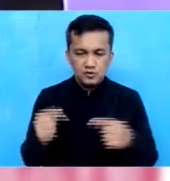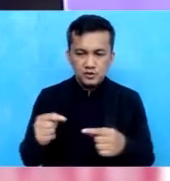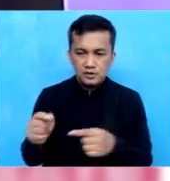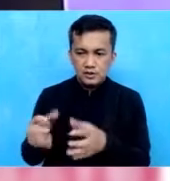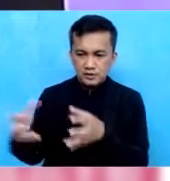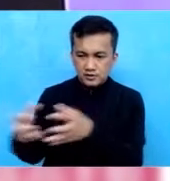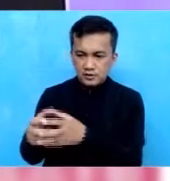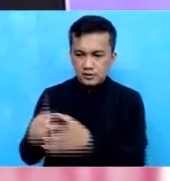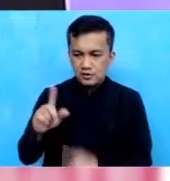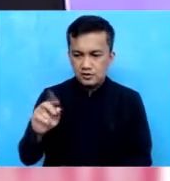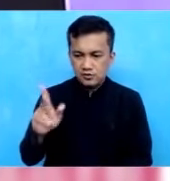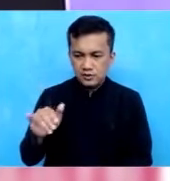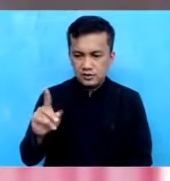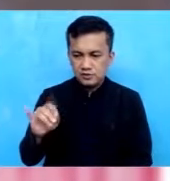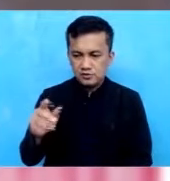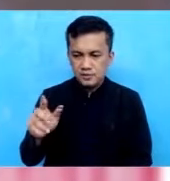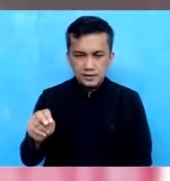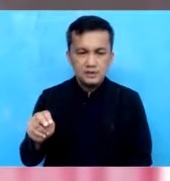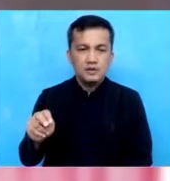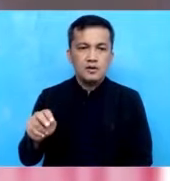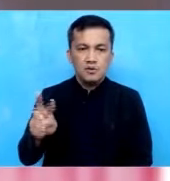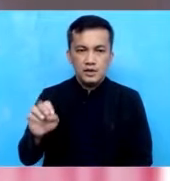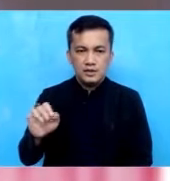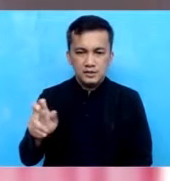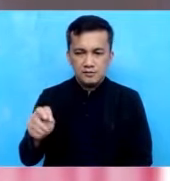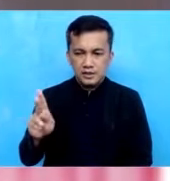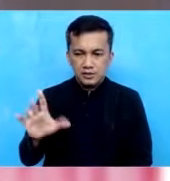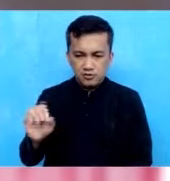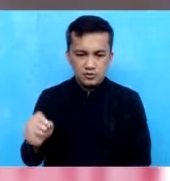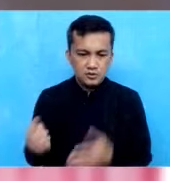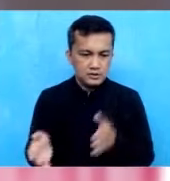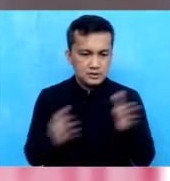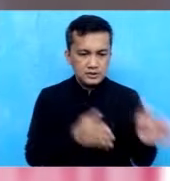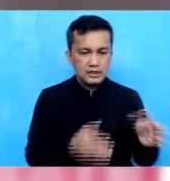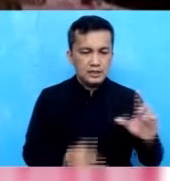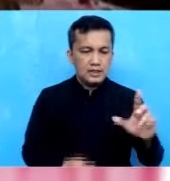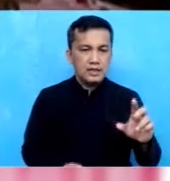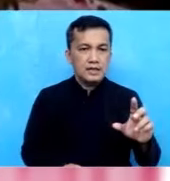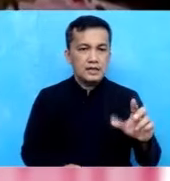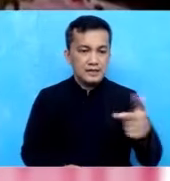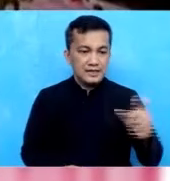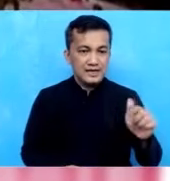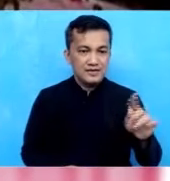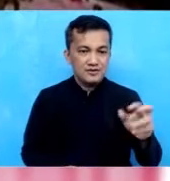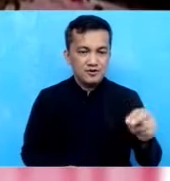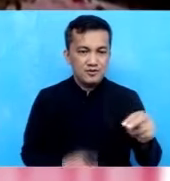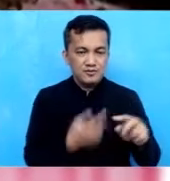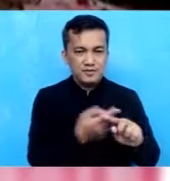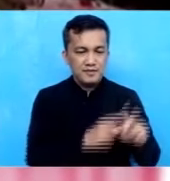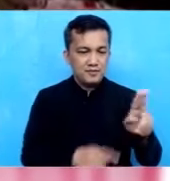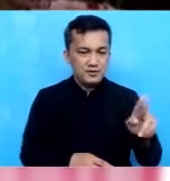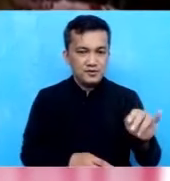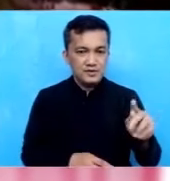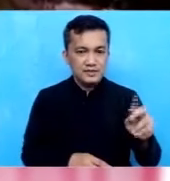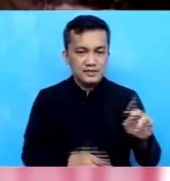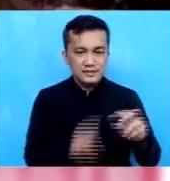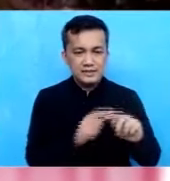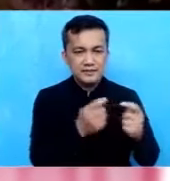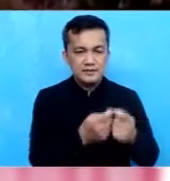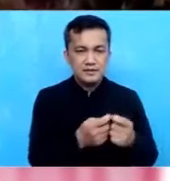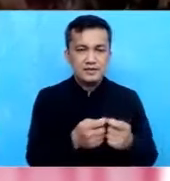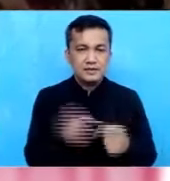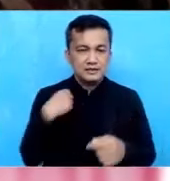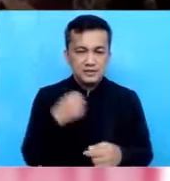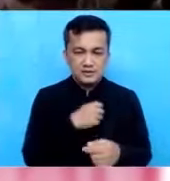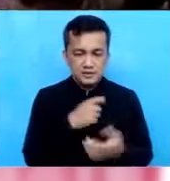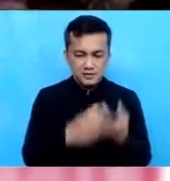Calio Didi Guzman at Walvin Bello at Larry Gadon ng BBM Sara Uni Team. Sa senatorial debate kagabi ng media network